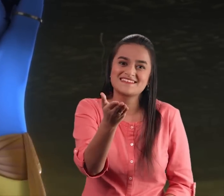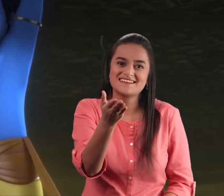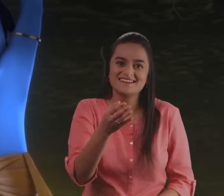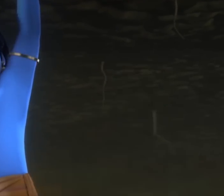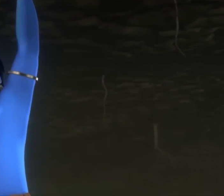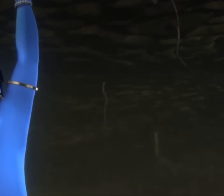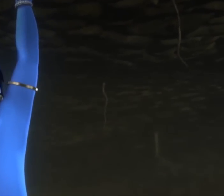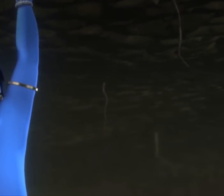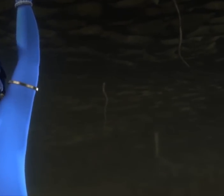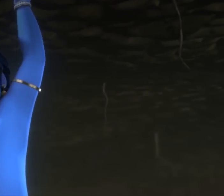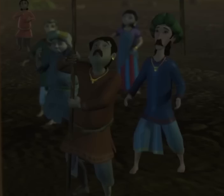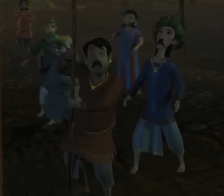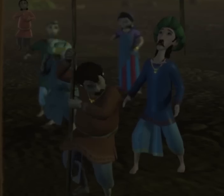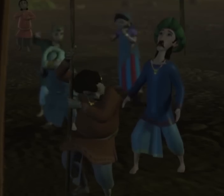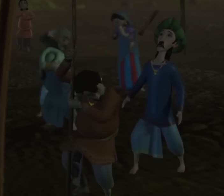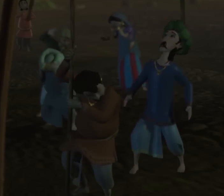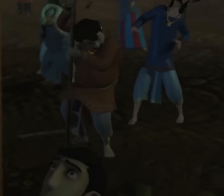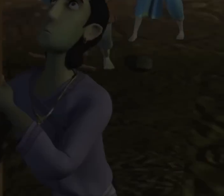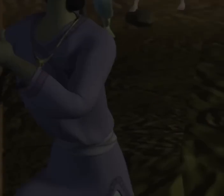हैं।